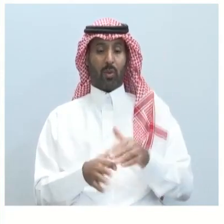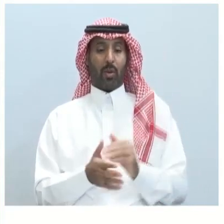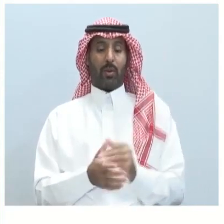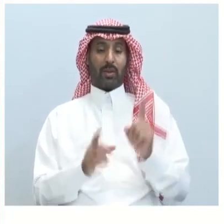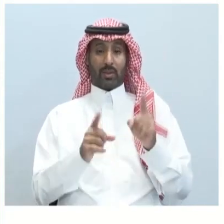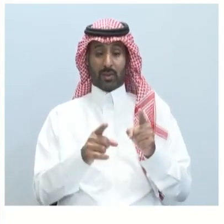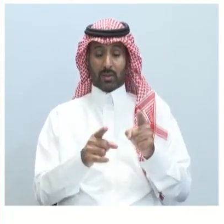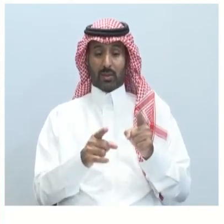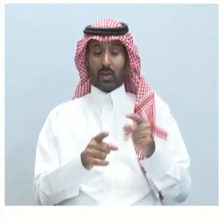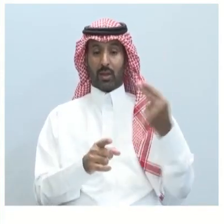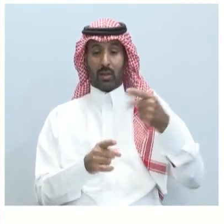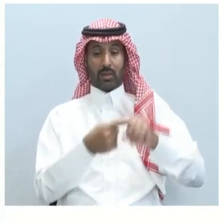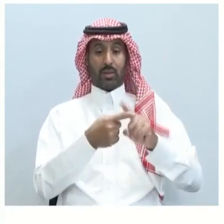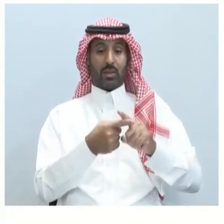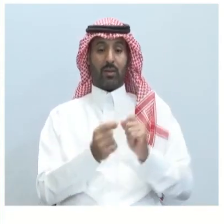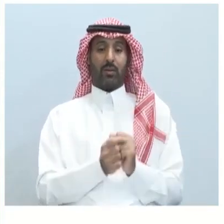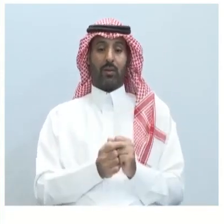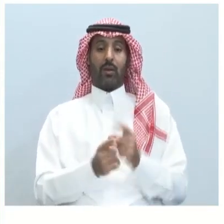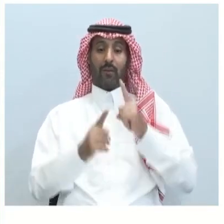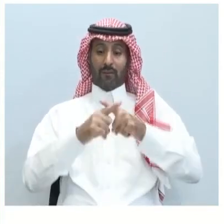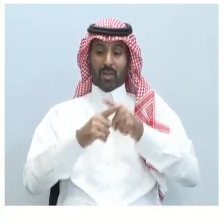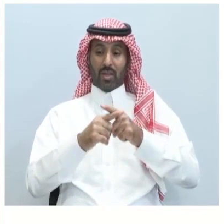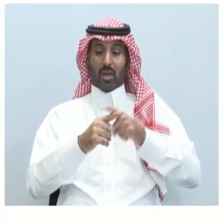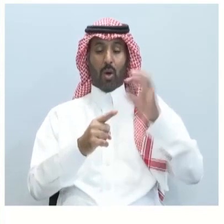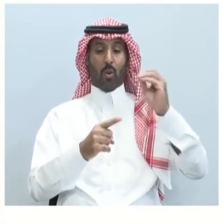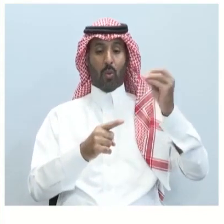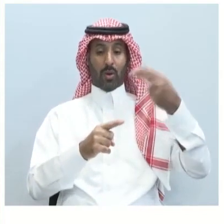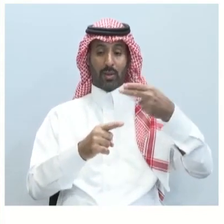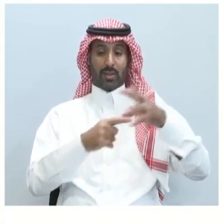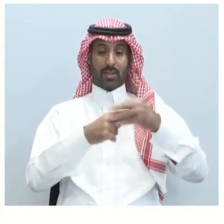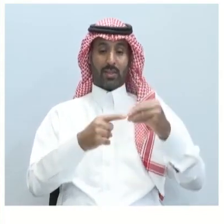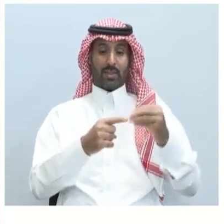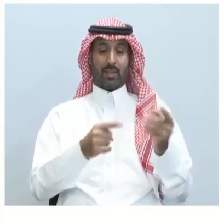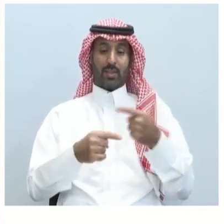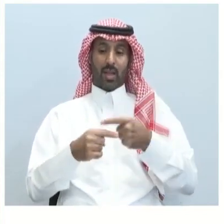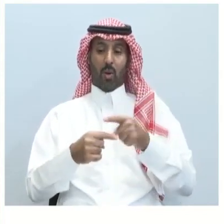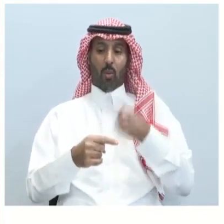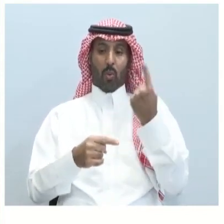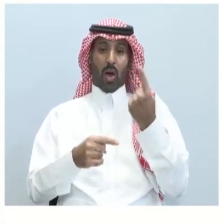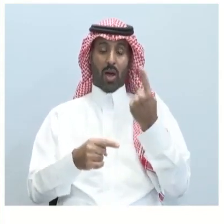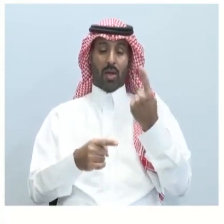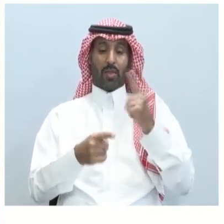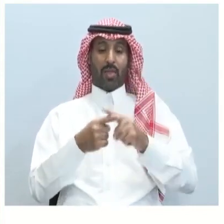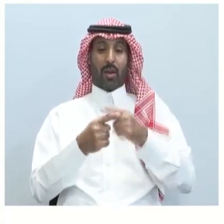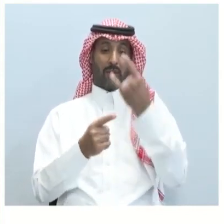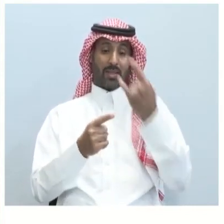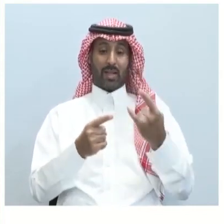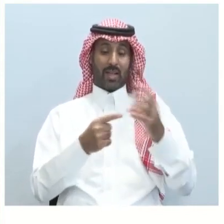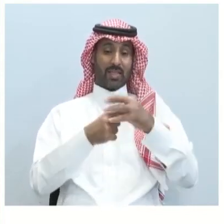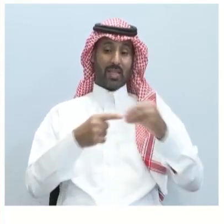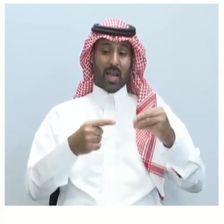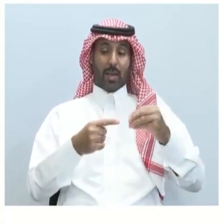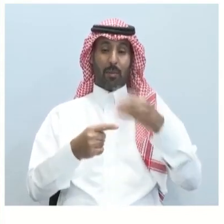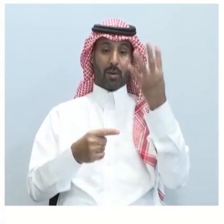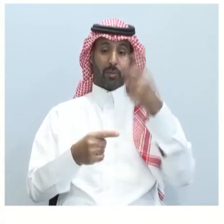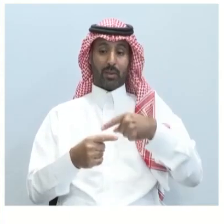الماء سوف يساوي تركيز ايون الهيدروجين في تركيز ايون الهيدروكسيد بيساوي قيمه مقدارها واحد ضرب عشره اس